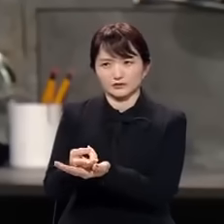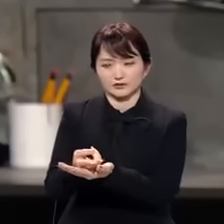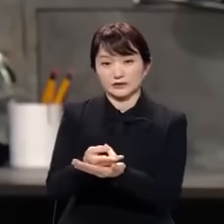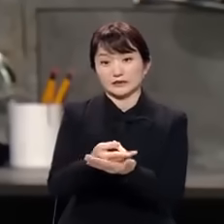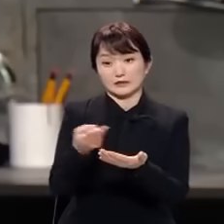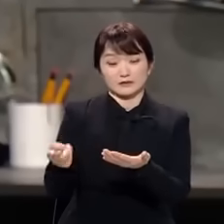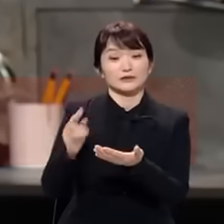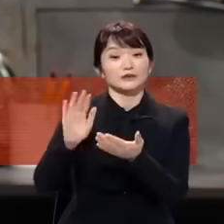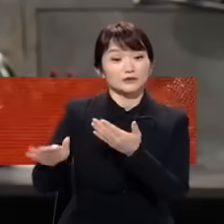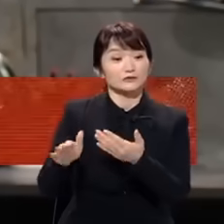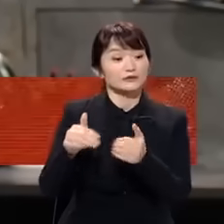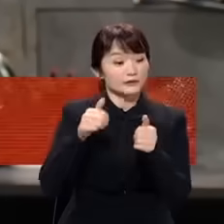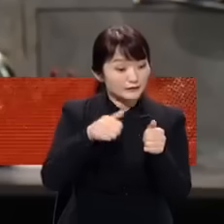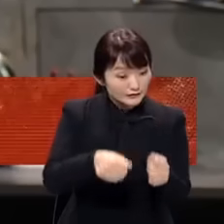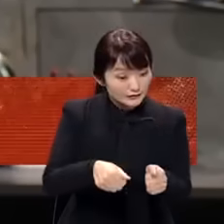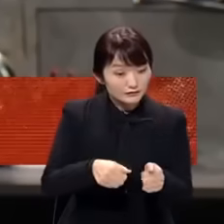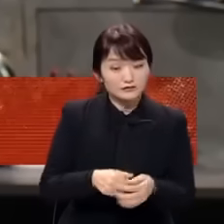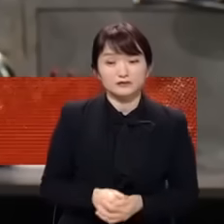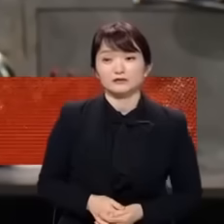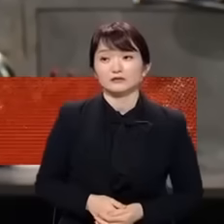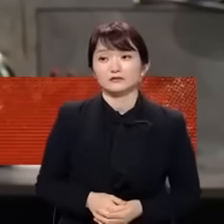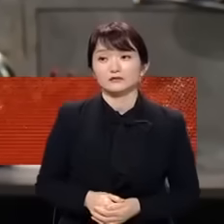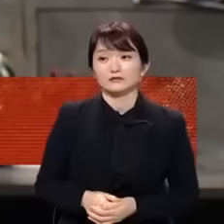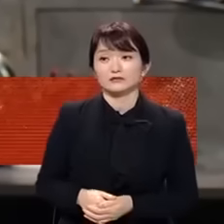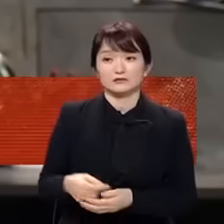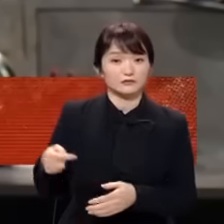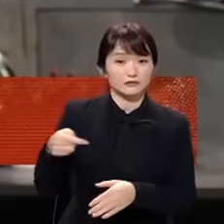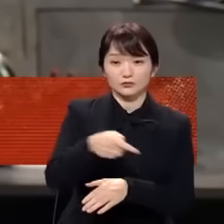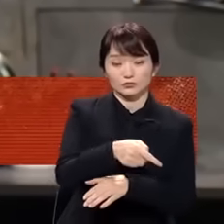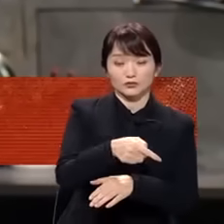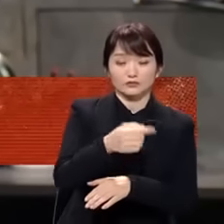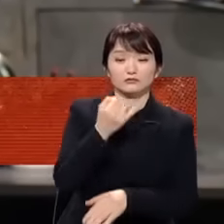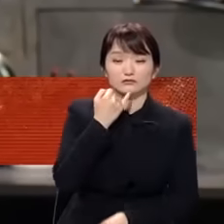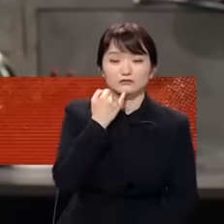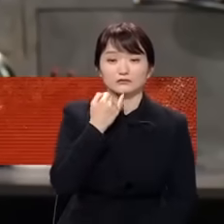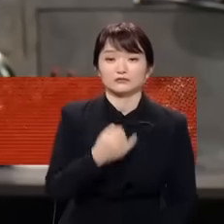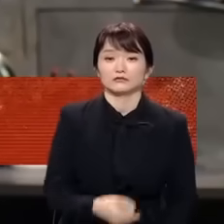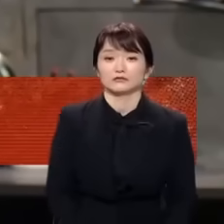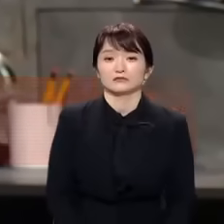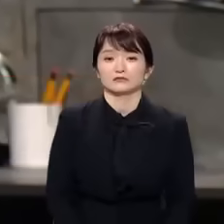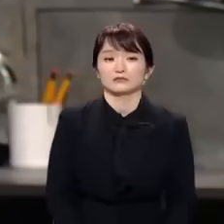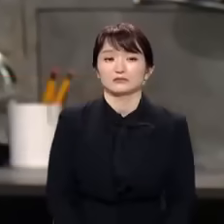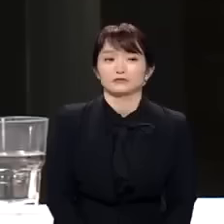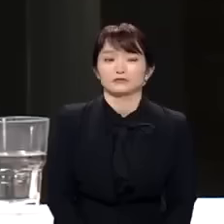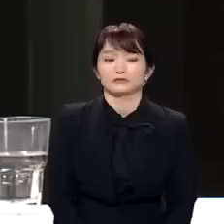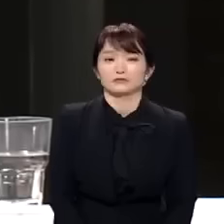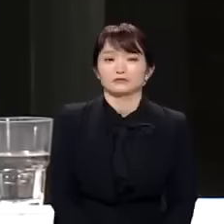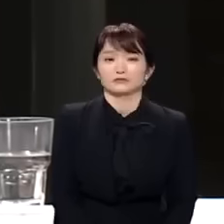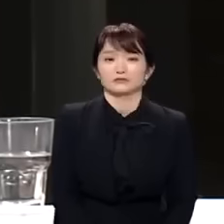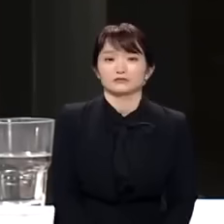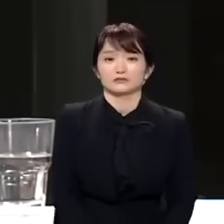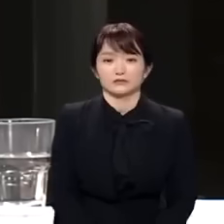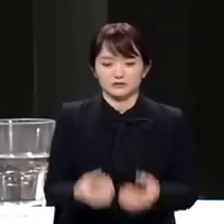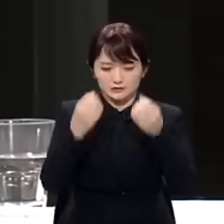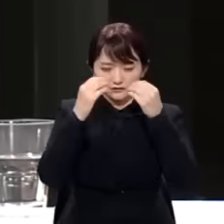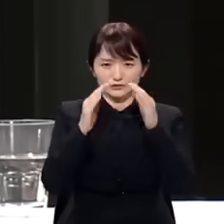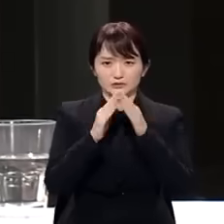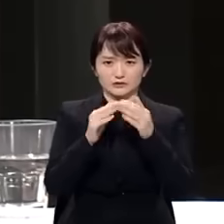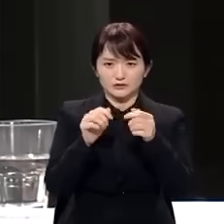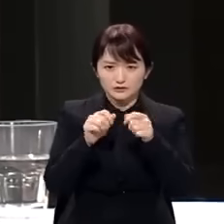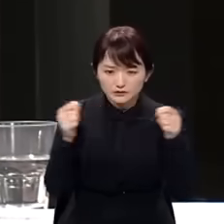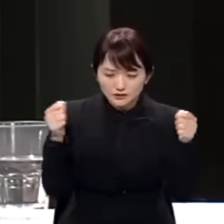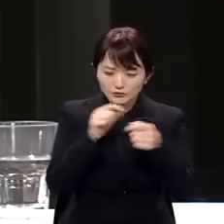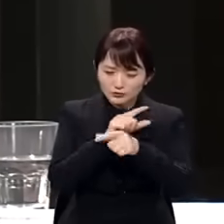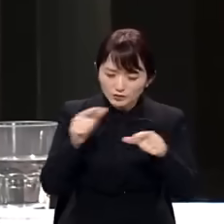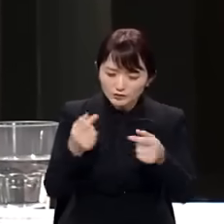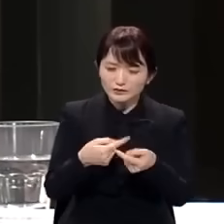다음에 인사를 하자. 하여튼 그거 빼놓고는 다 완벽했던 거예요. 자, 그런데 말이죠. 신혼집 이 가구를 같이